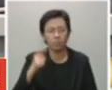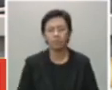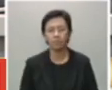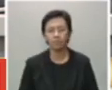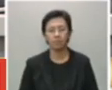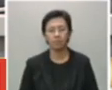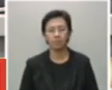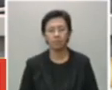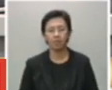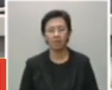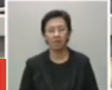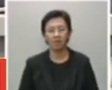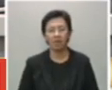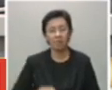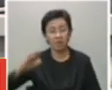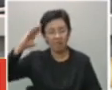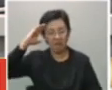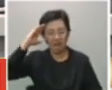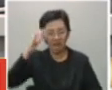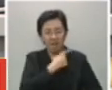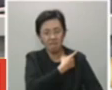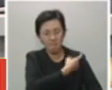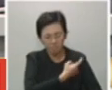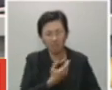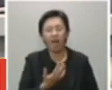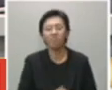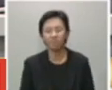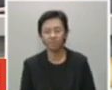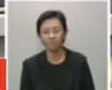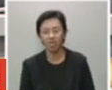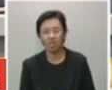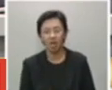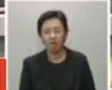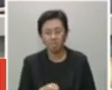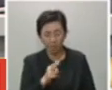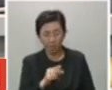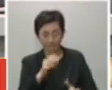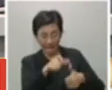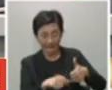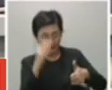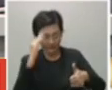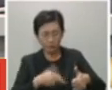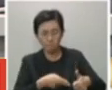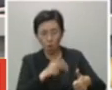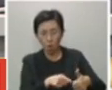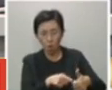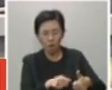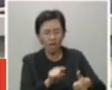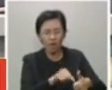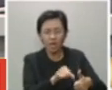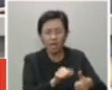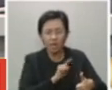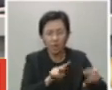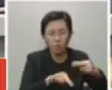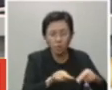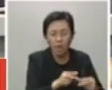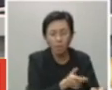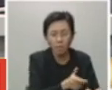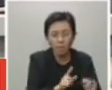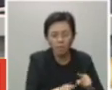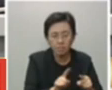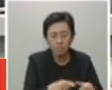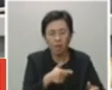จากลั่งนะครับตอนที่เขาไปปล้นเนี่ยเอาอาวุธไปยิงพลทหาร ที่เฝ้าคลังอาวุธจากนั้นก็เอาปืนยิ